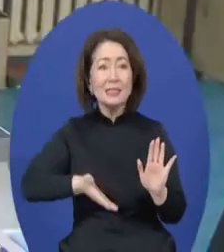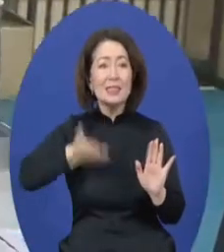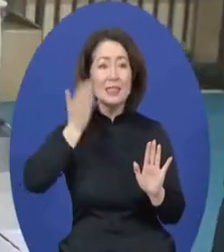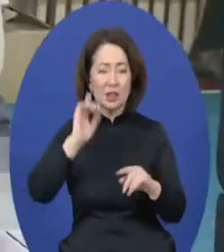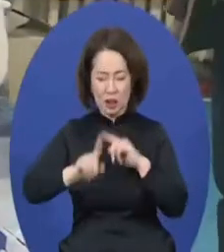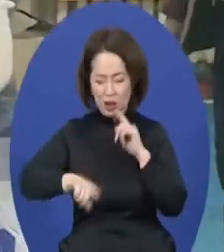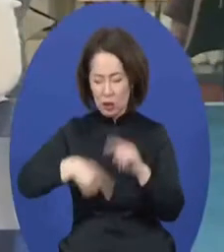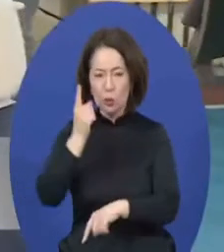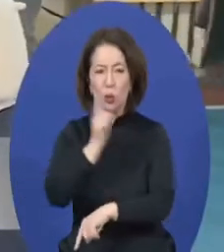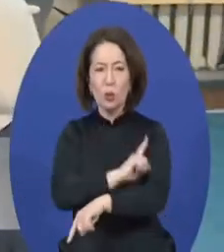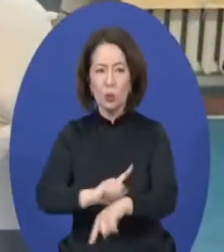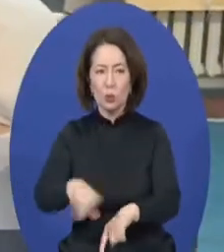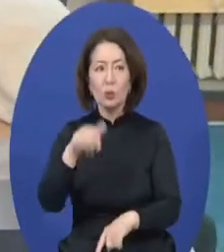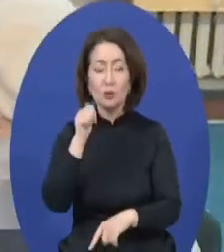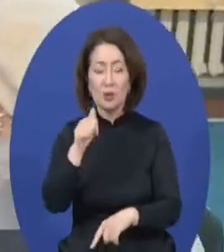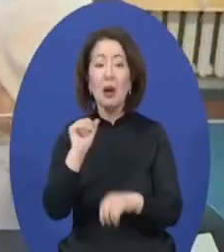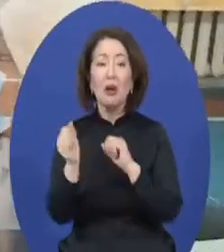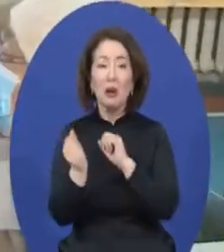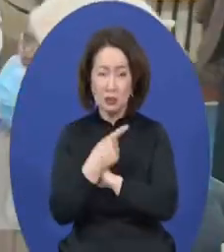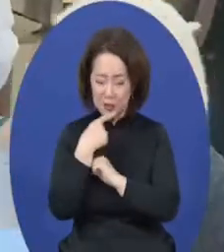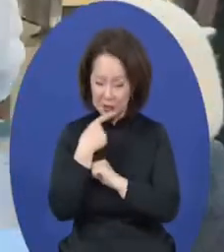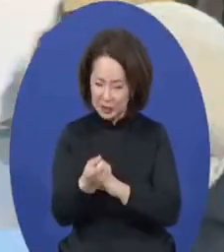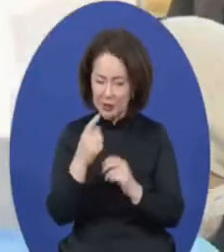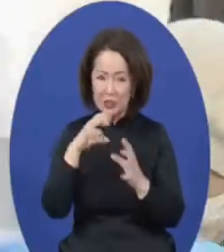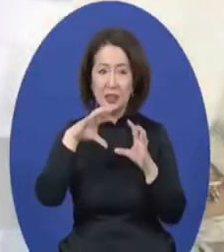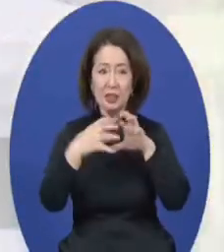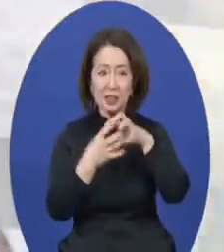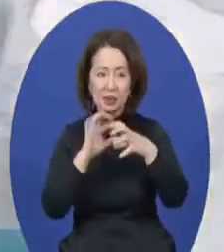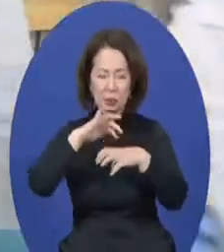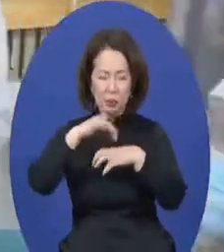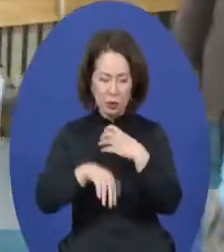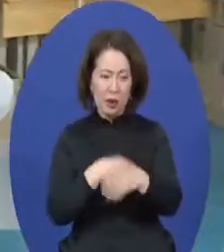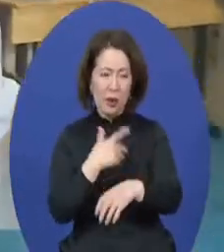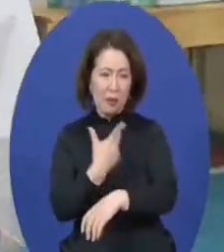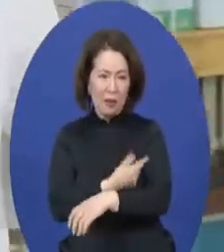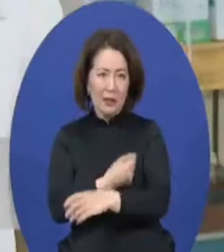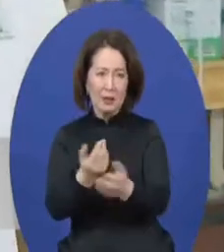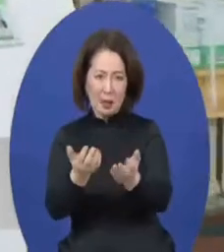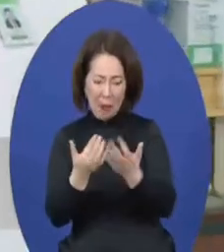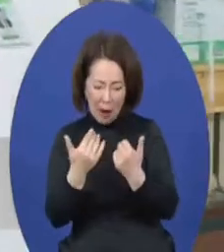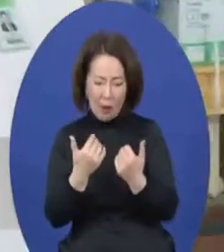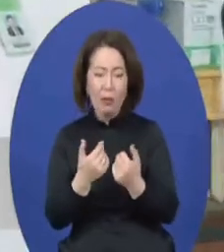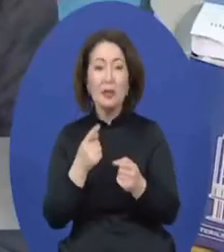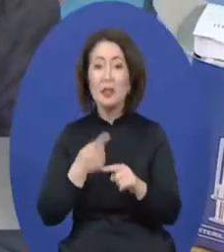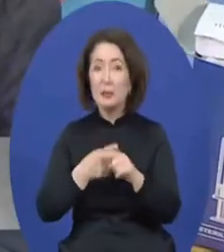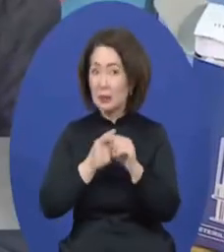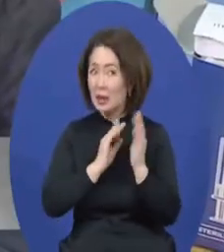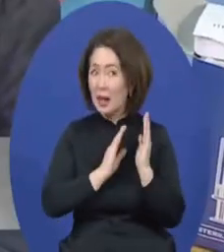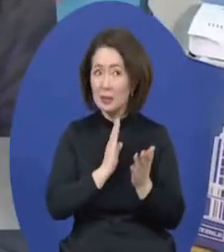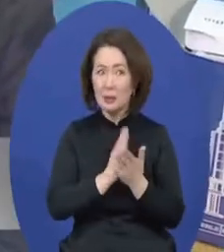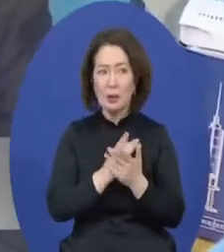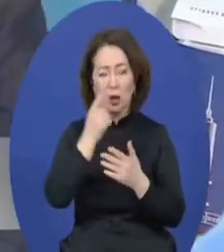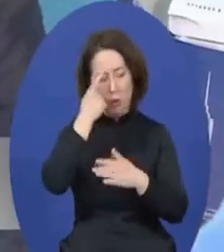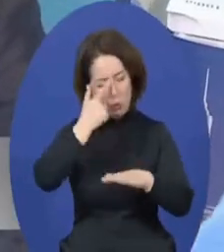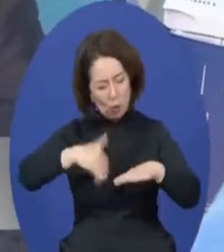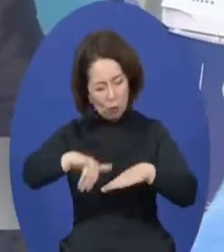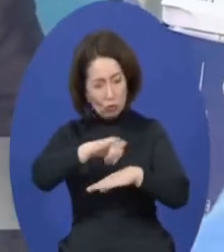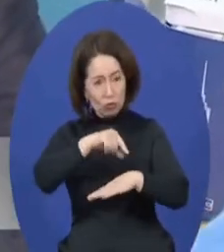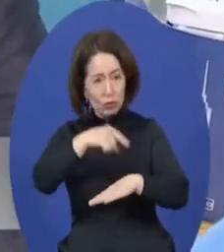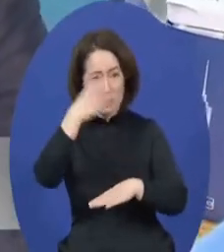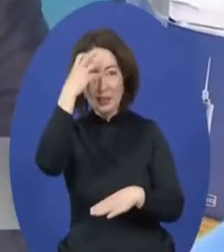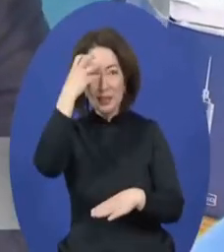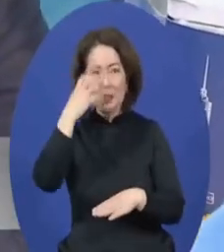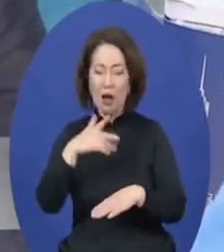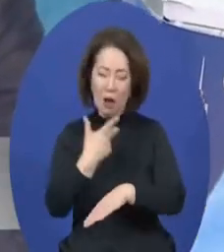илүү өндөр үр дүн үзүүлж байгааг онцолсон. Тиймээс дэлхийд даяар вакцины эрэлт татаа авалт нэмэгдэх хандлагатай байна. Гэхдээ Монгол улсын засгийн